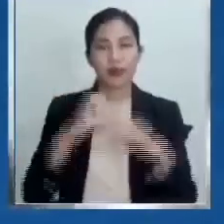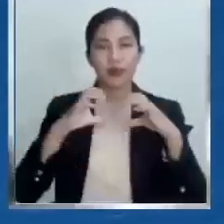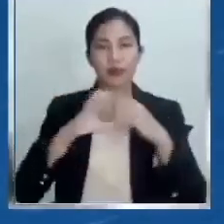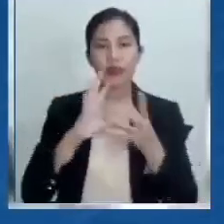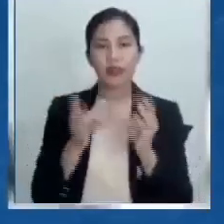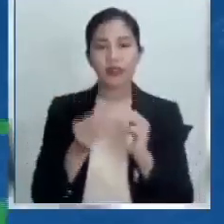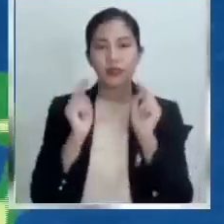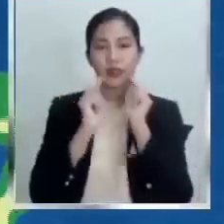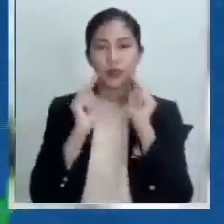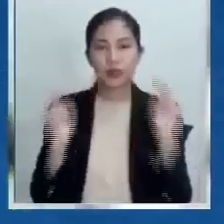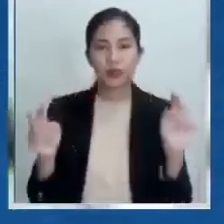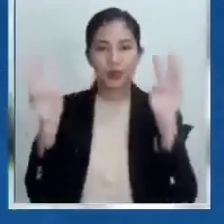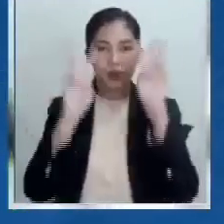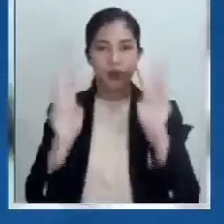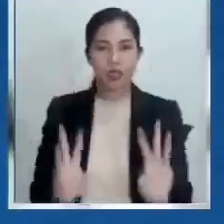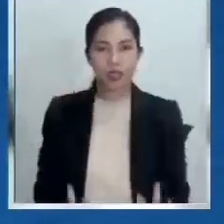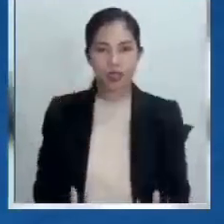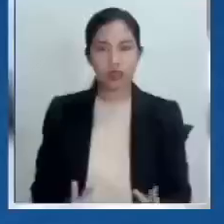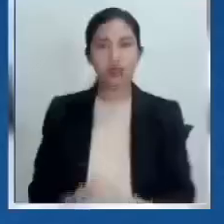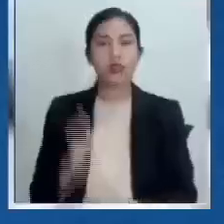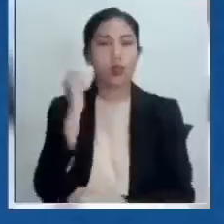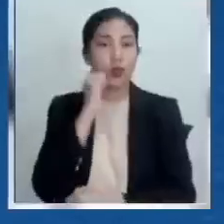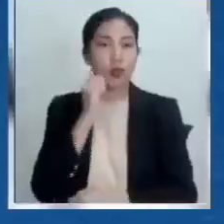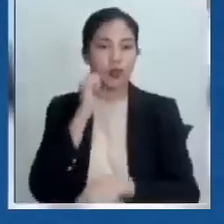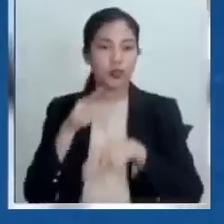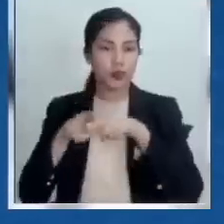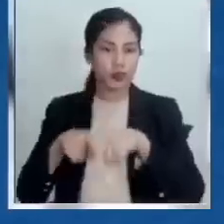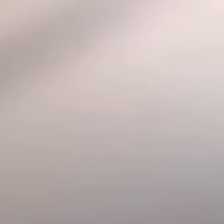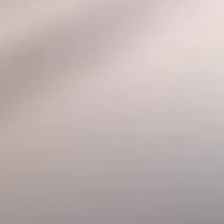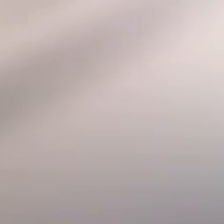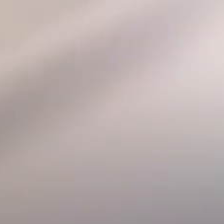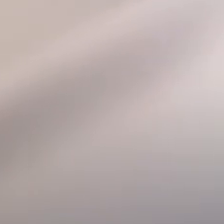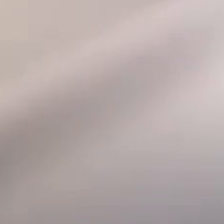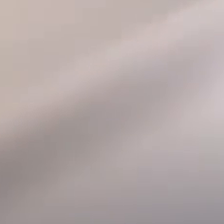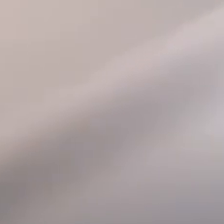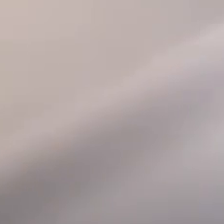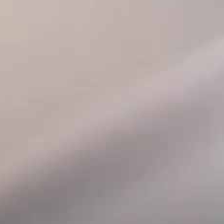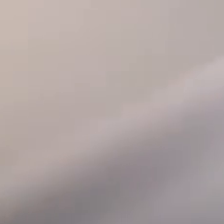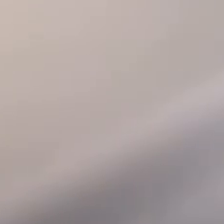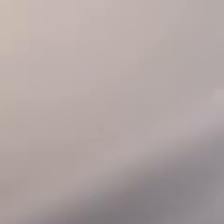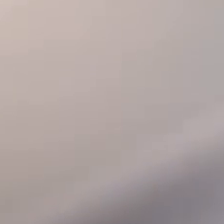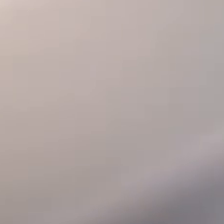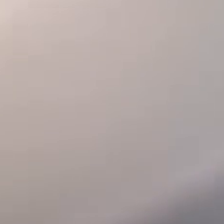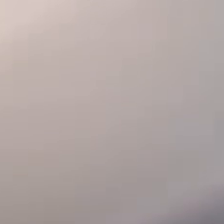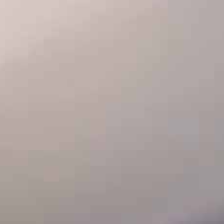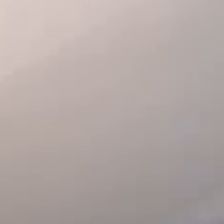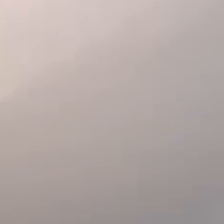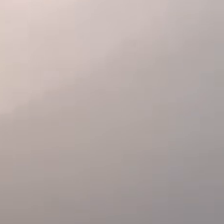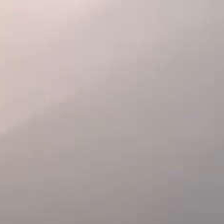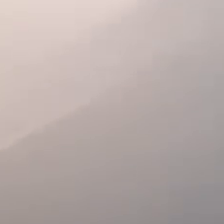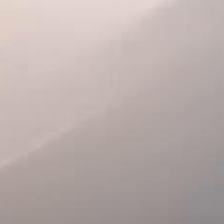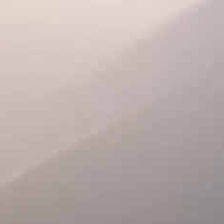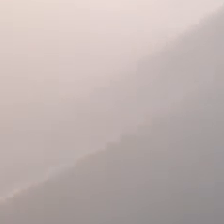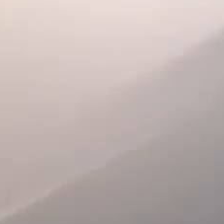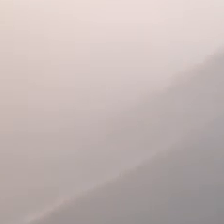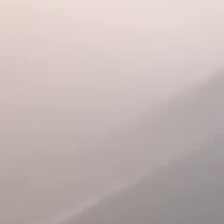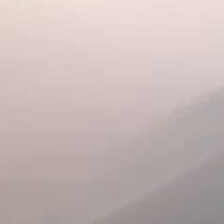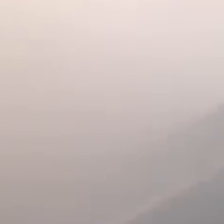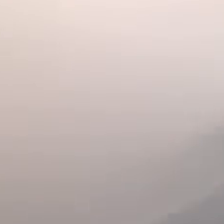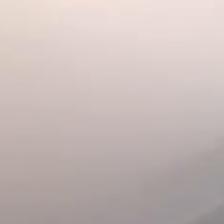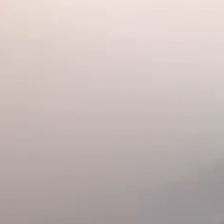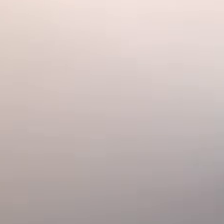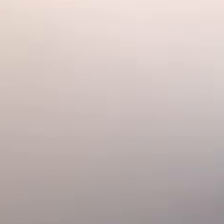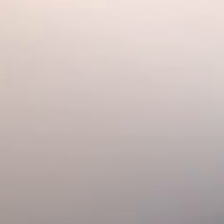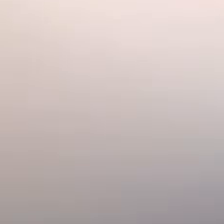Center. Maasahan, anuman ang panahon! Hindi natutulog ang mga balita. Kaya para sa pinakasariwang